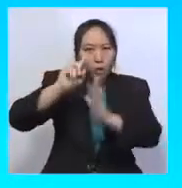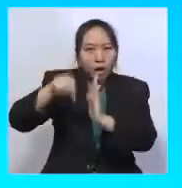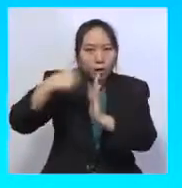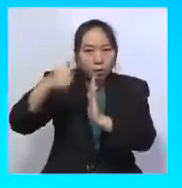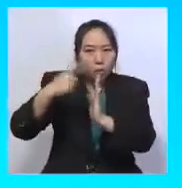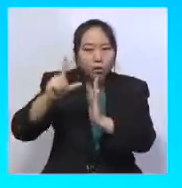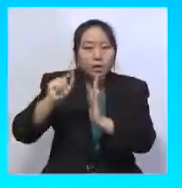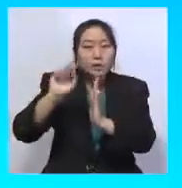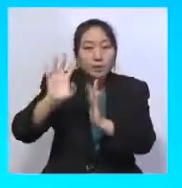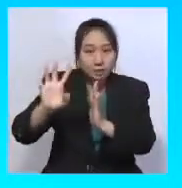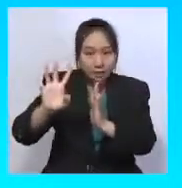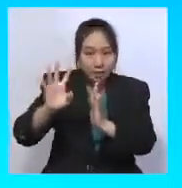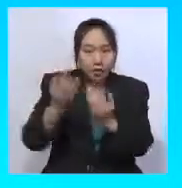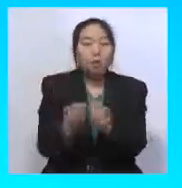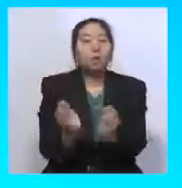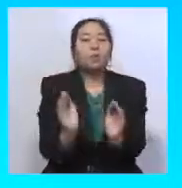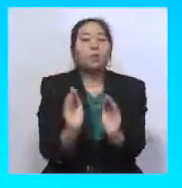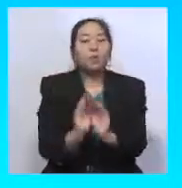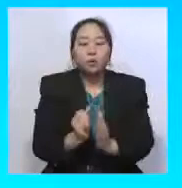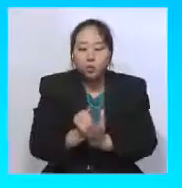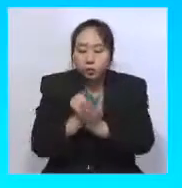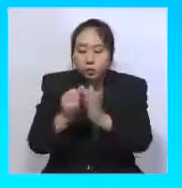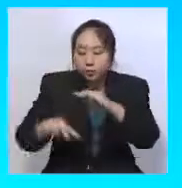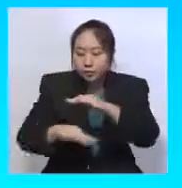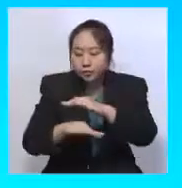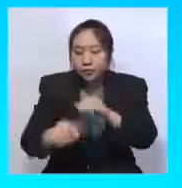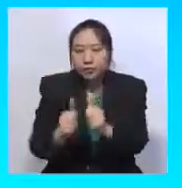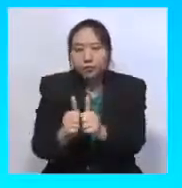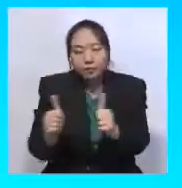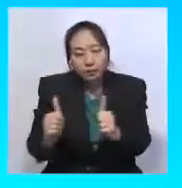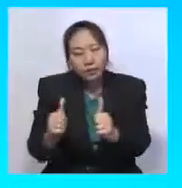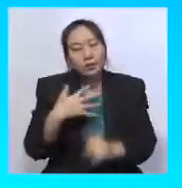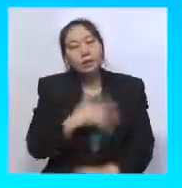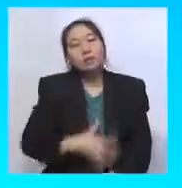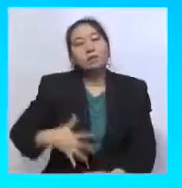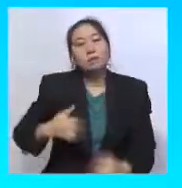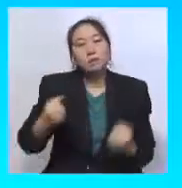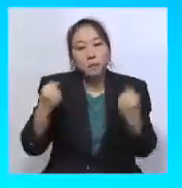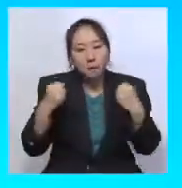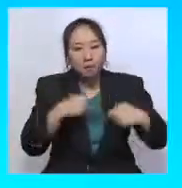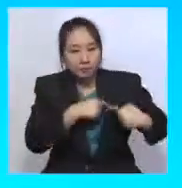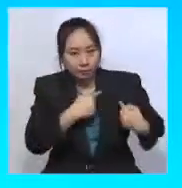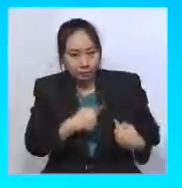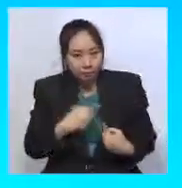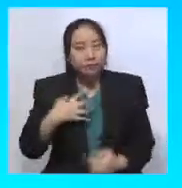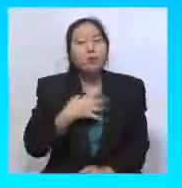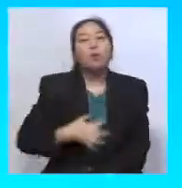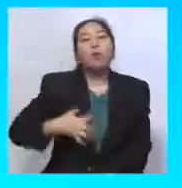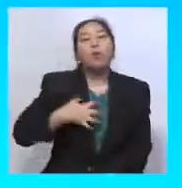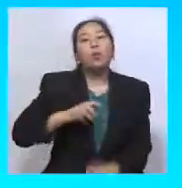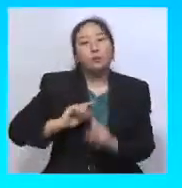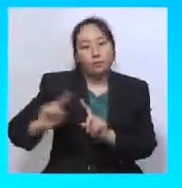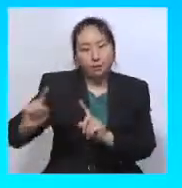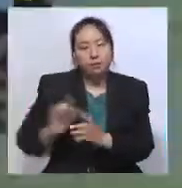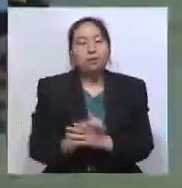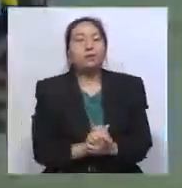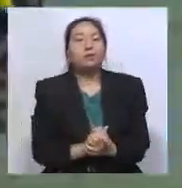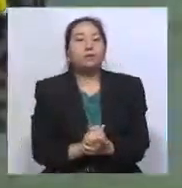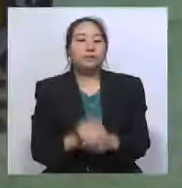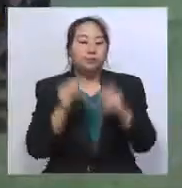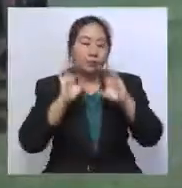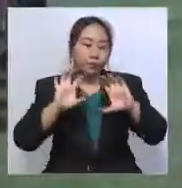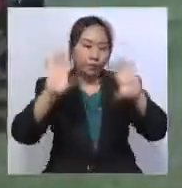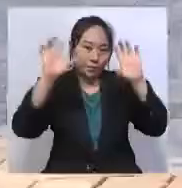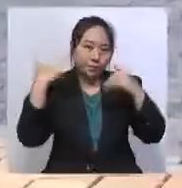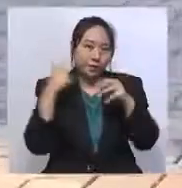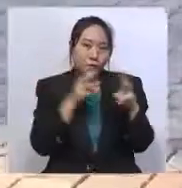งค่ะดังนั้นครอบครัวจึงเป็นผู้ที่จะสร้างพื้นฐานที่ดีให้กับเด็กทั้งความแข็งแรงของร่างกายจิตใจแล้วก็อารมณ์นั่นเองค่ะ รัฐบาลก็มีมาตร